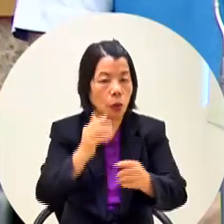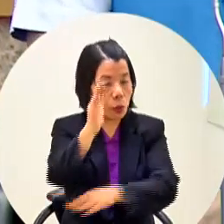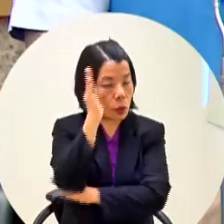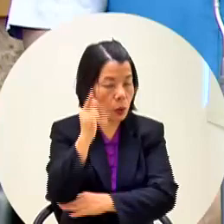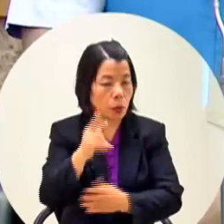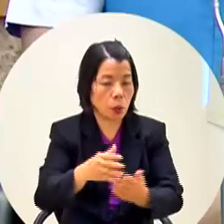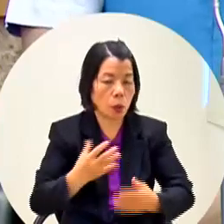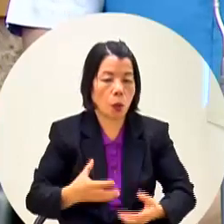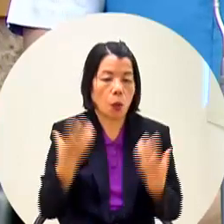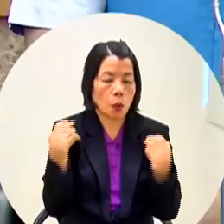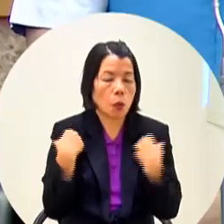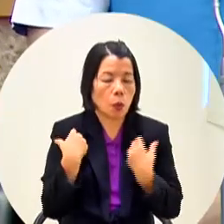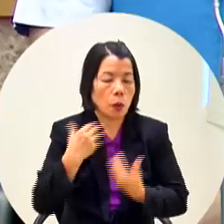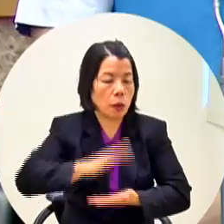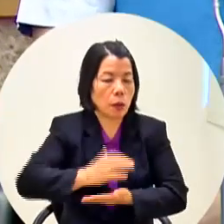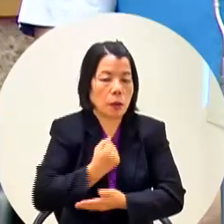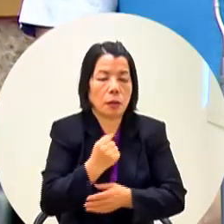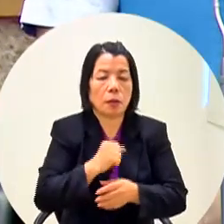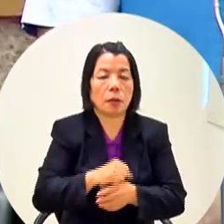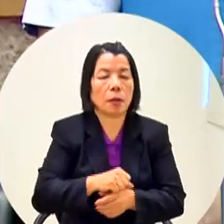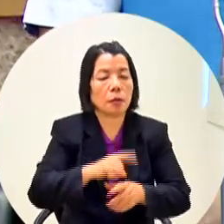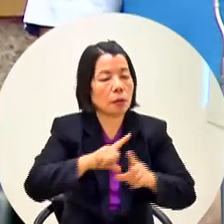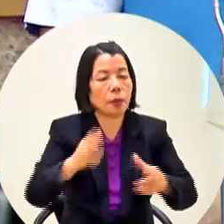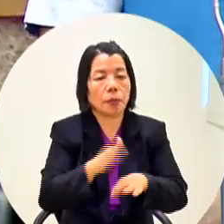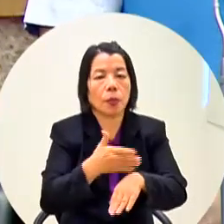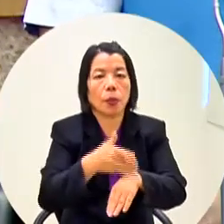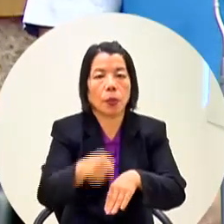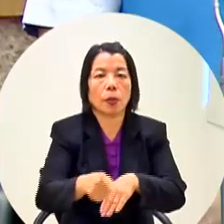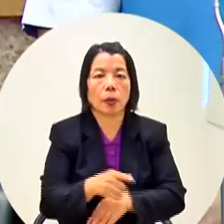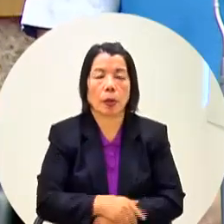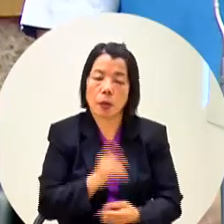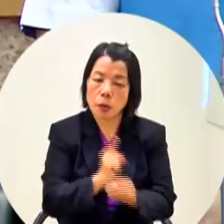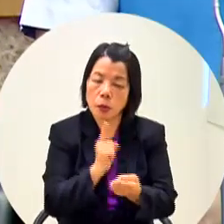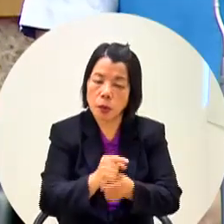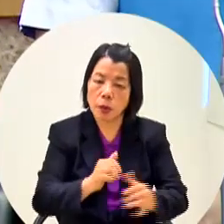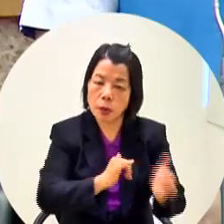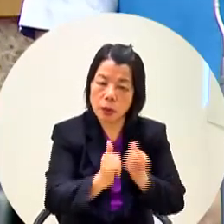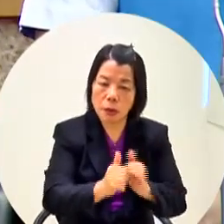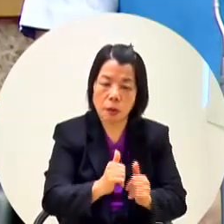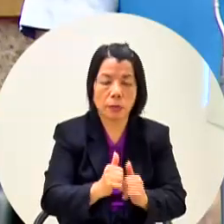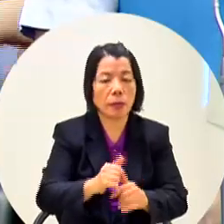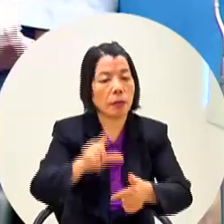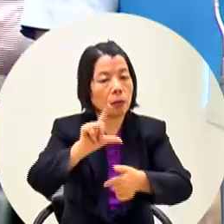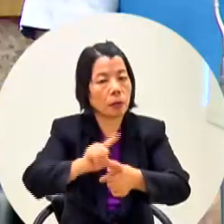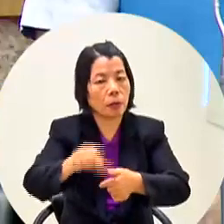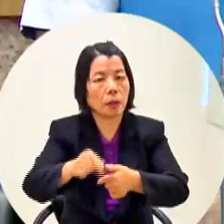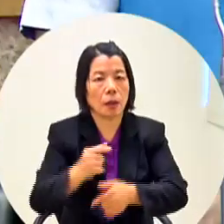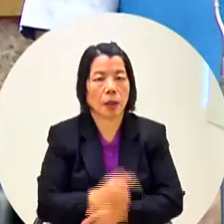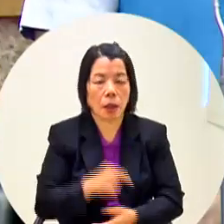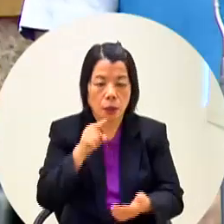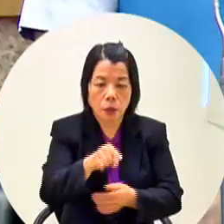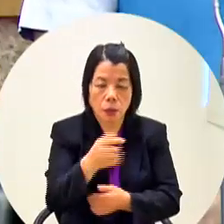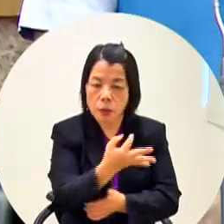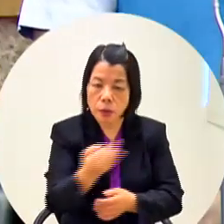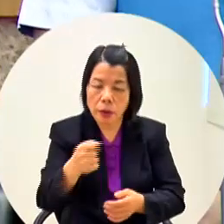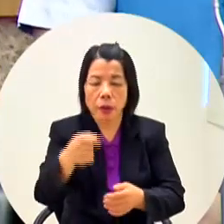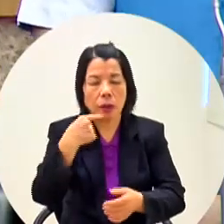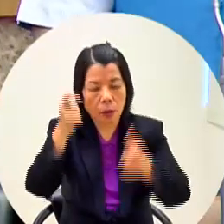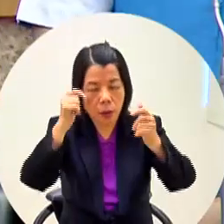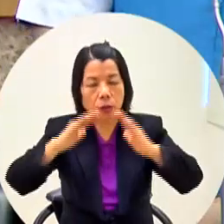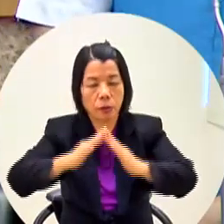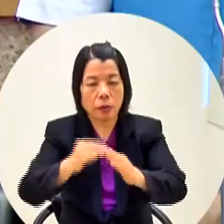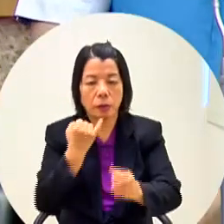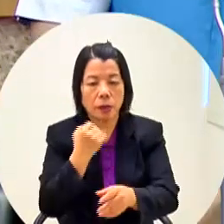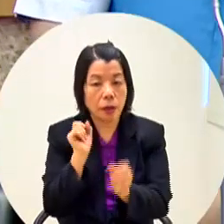么大。那透过以市民卡来发行，那民众申请市民卡，取得点数可以在高雄消费哦，达到地方纾